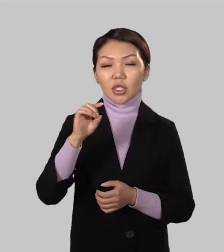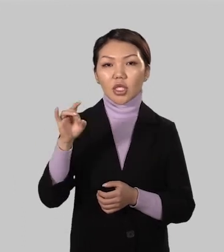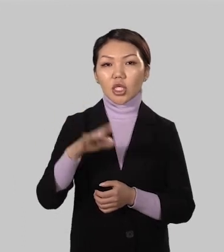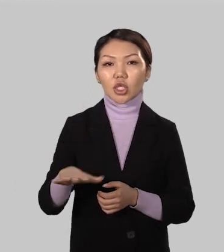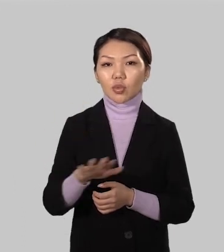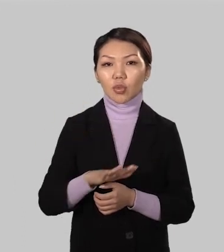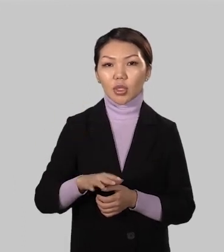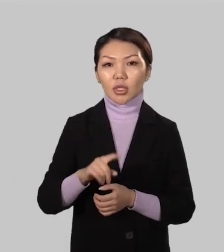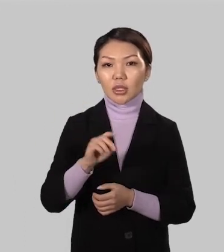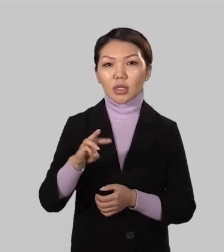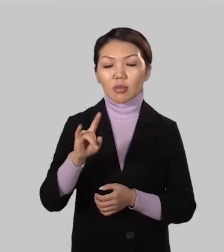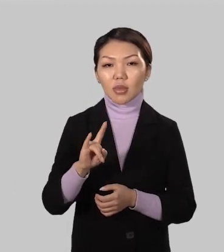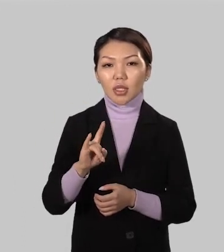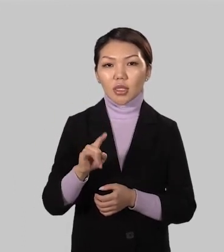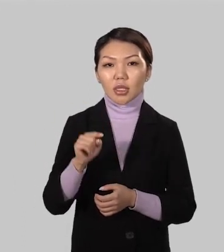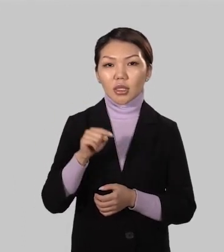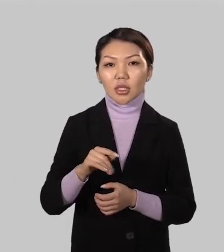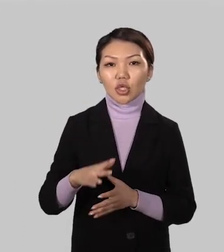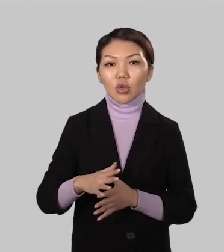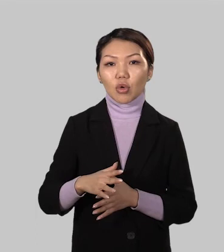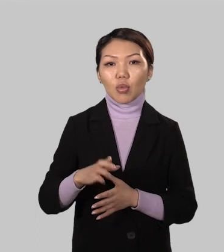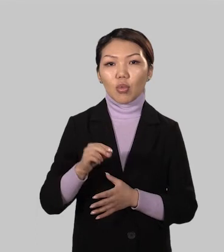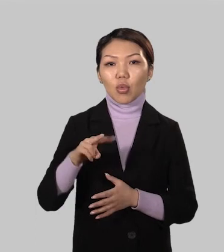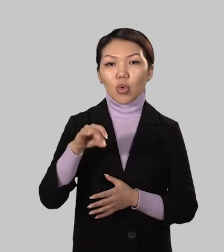зимы более теплые